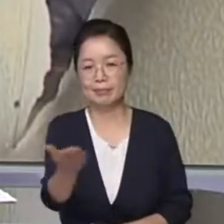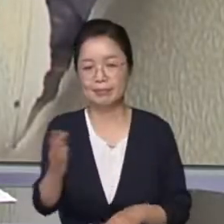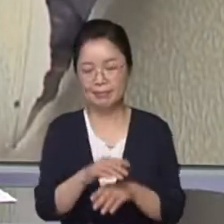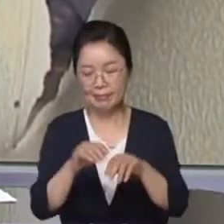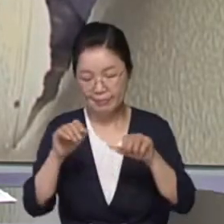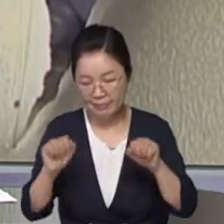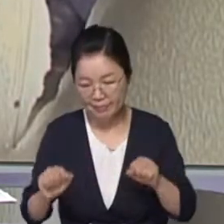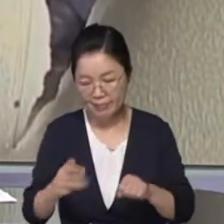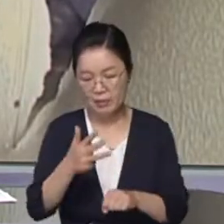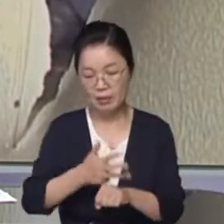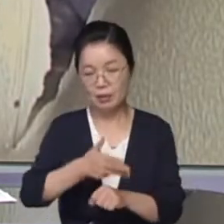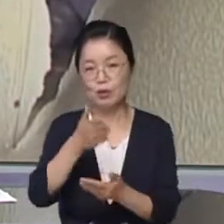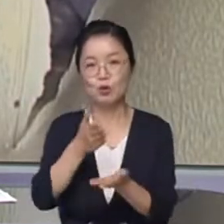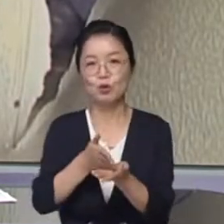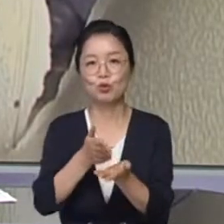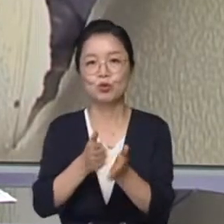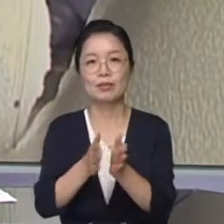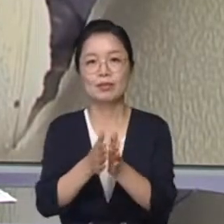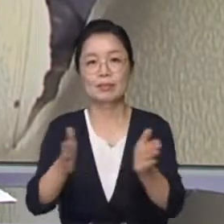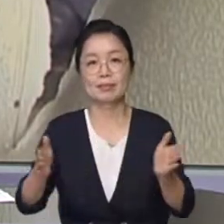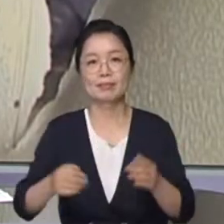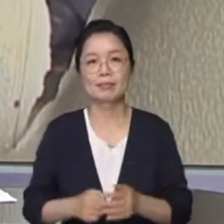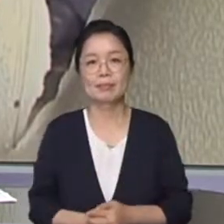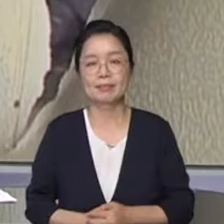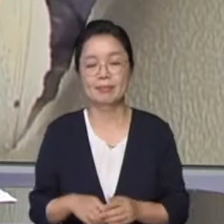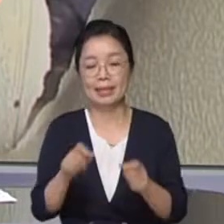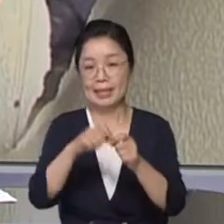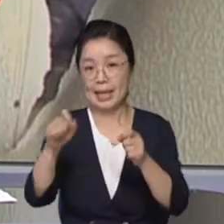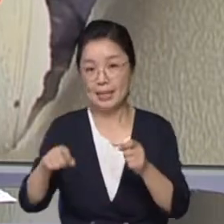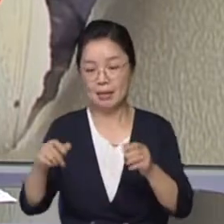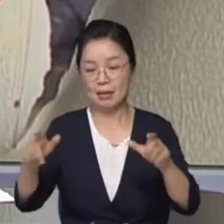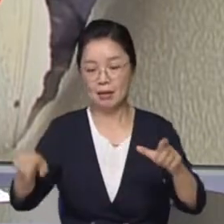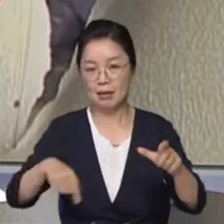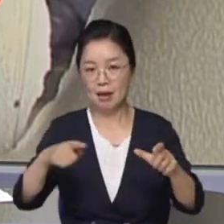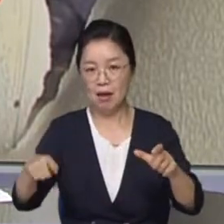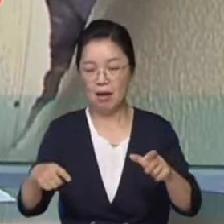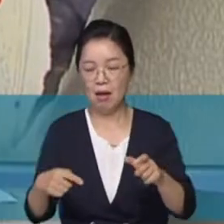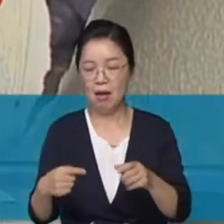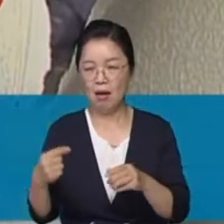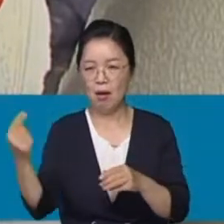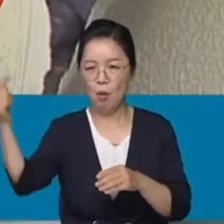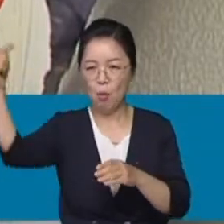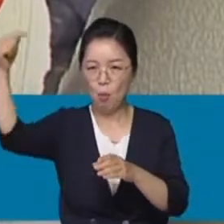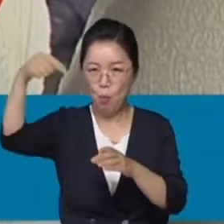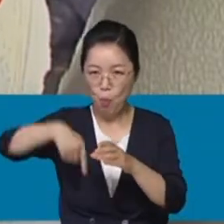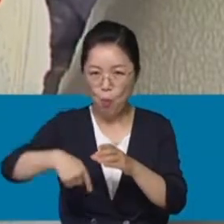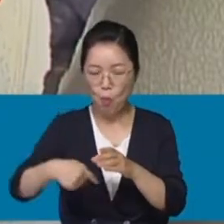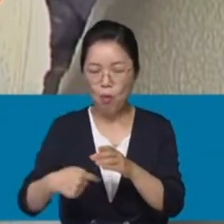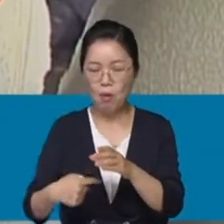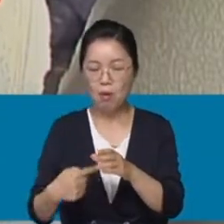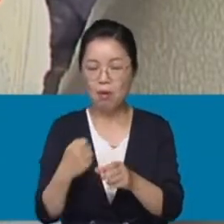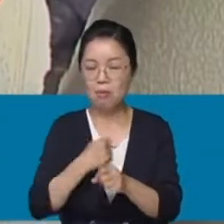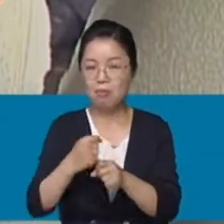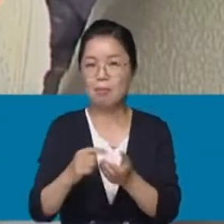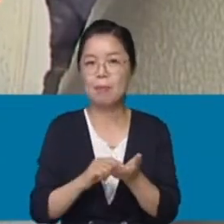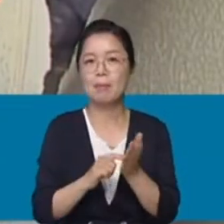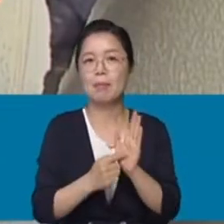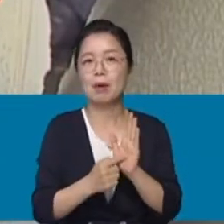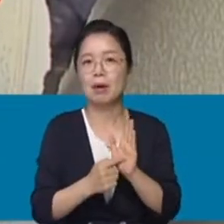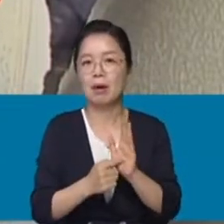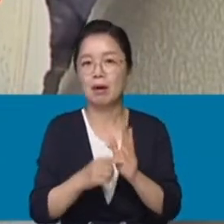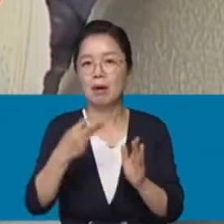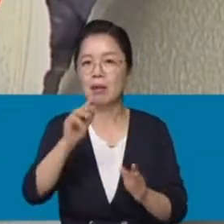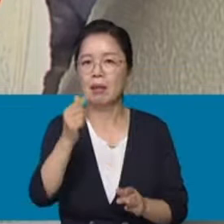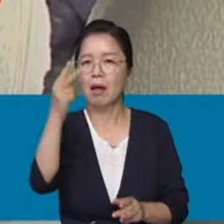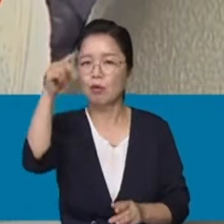여러분 안녕하십니까? KBC 8시 뉴스입니다. 장성의 한 마을에 포탄이 떨어지는 황당한 일이 벌어졌습니다. 포탄의 탄두로